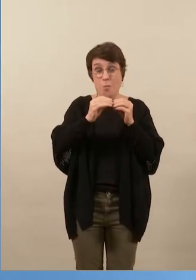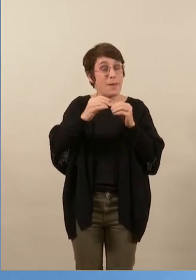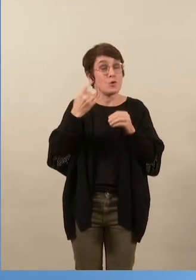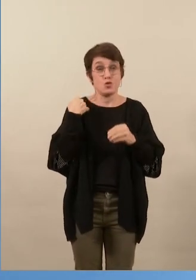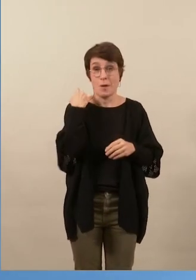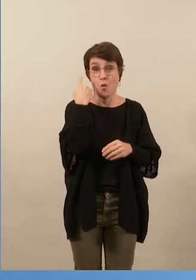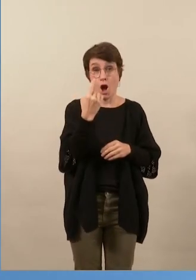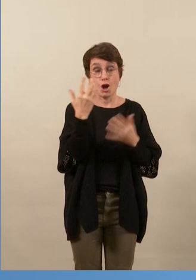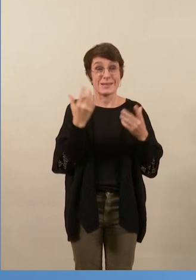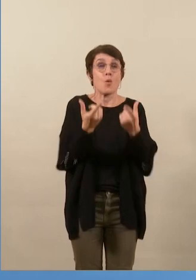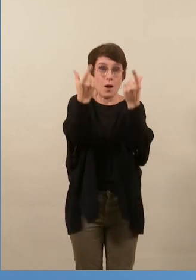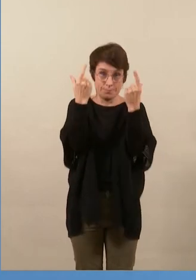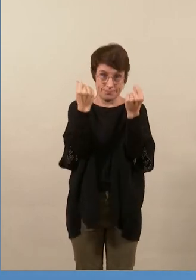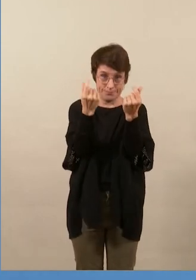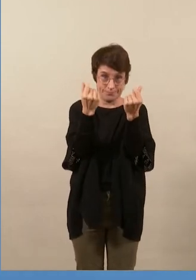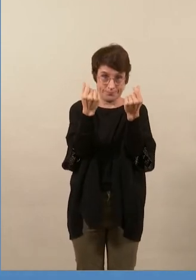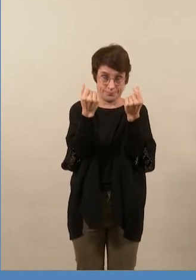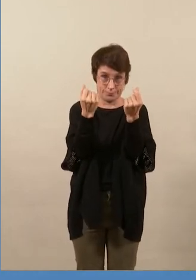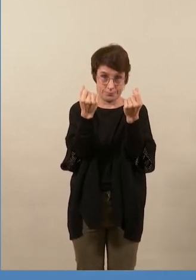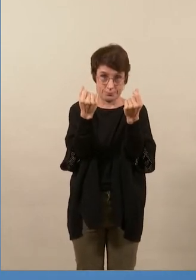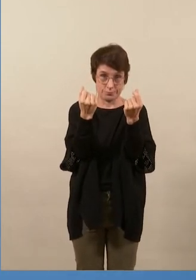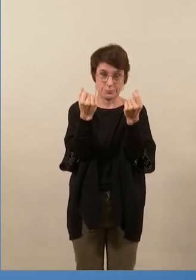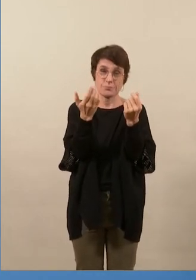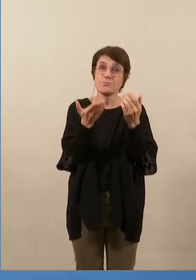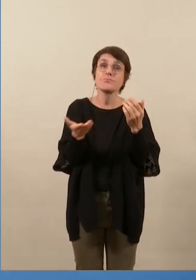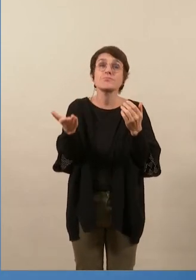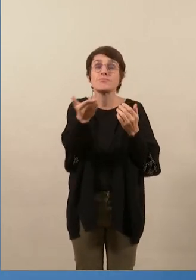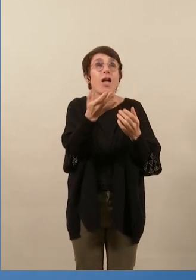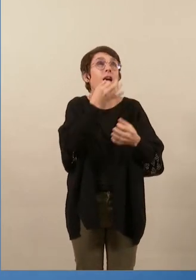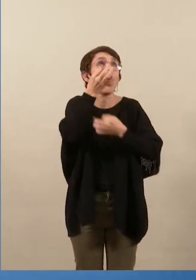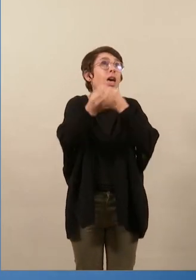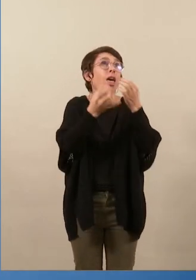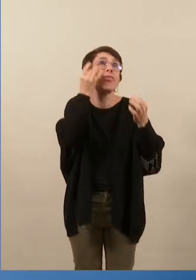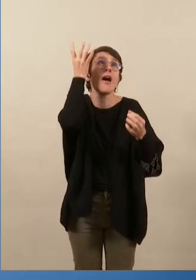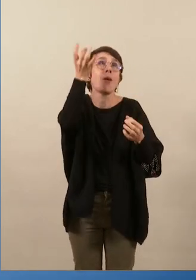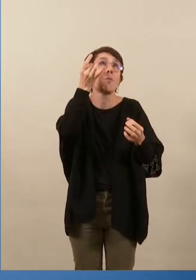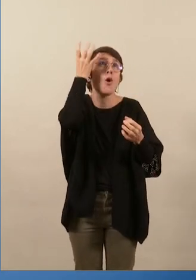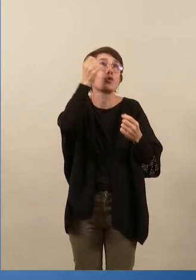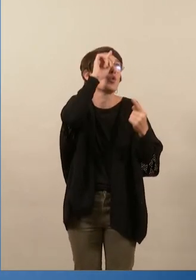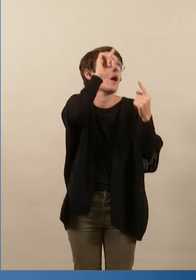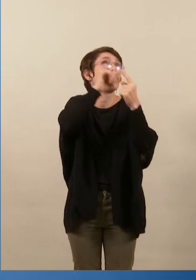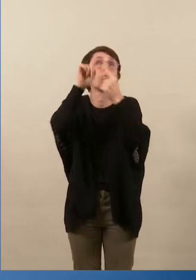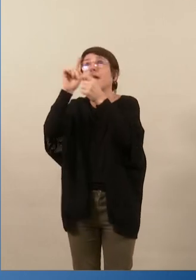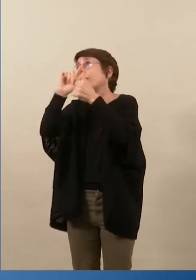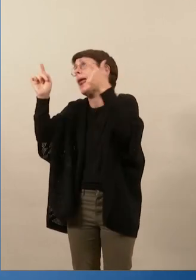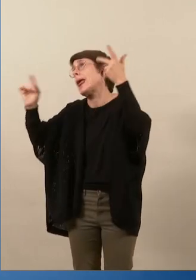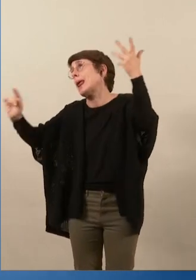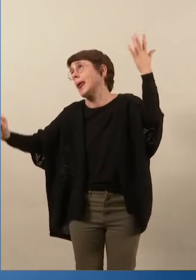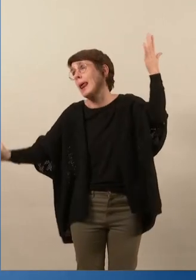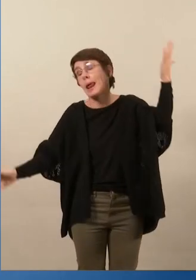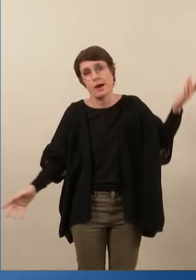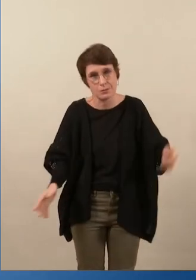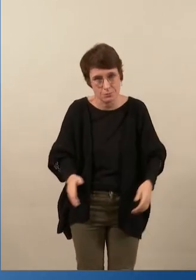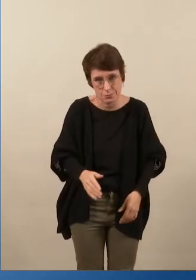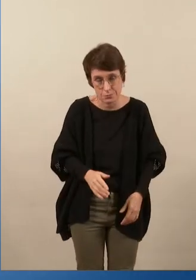aujourd'hui il ne suffit plus de dire n'importe quoi à propos de tout ce que l'on va faire il faut